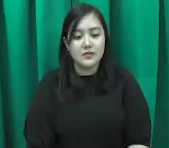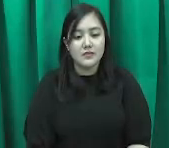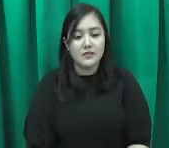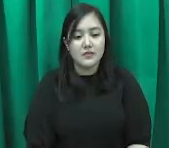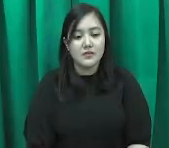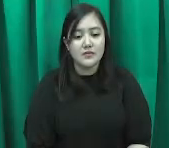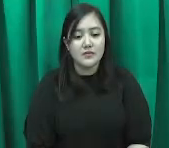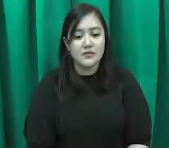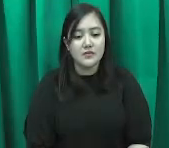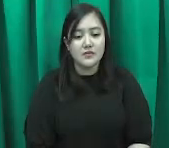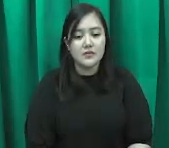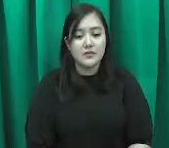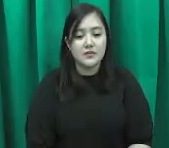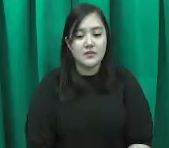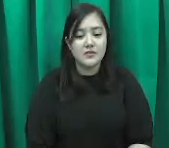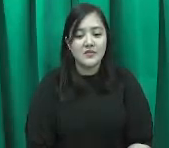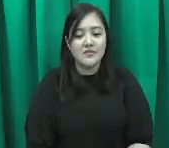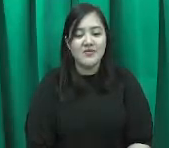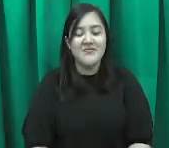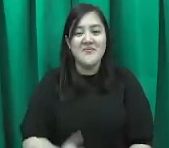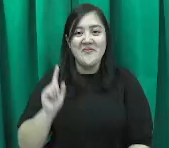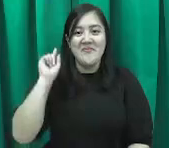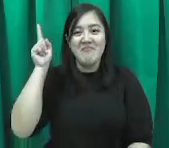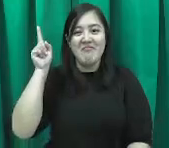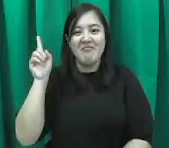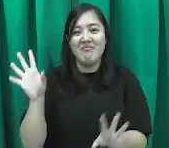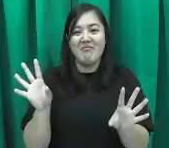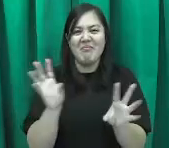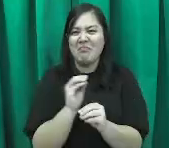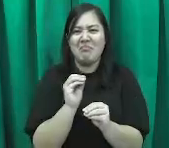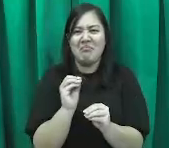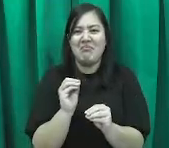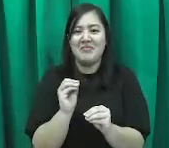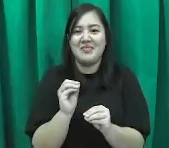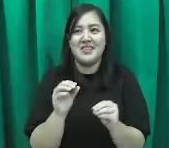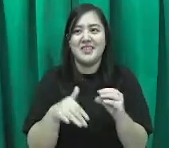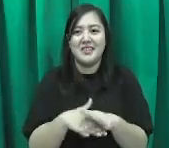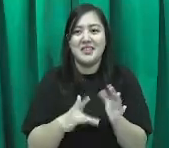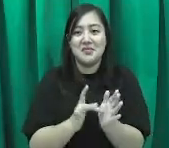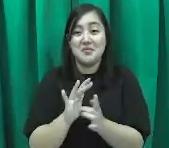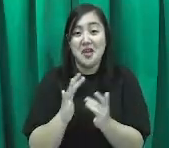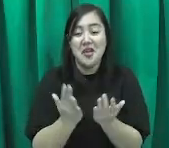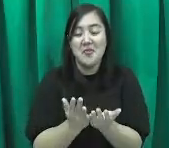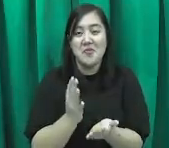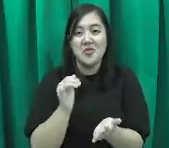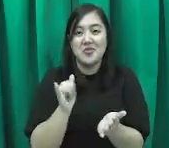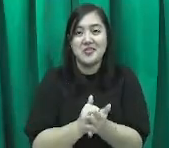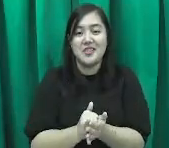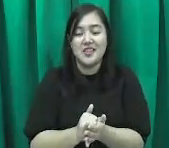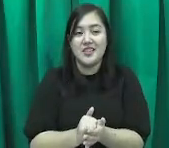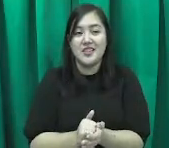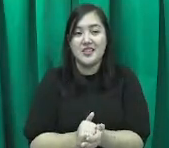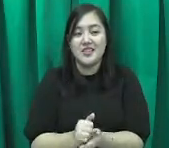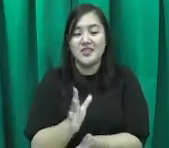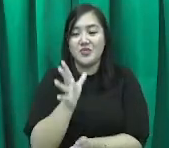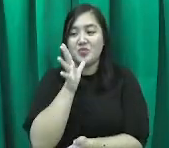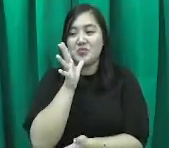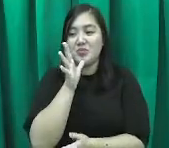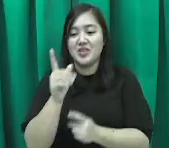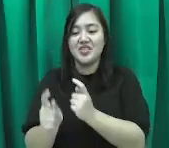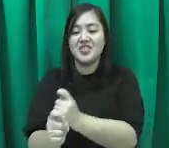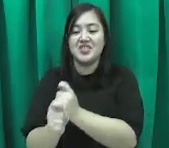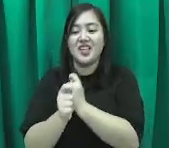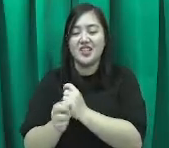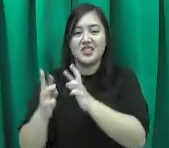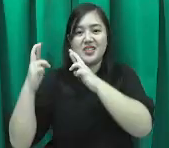mothers. Sa Bible ang pagbida-bida. Yeah. Hindi ko magbida-bida yan. Marami. Yes. At saka ano, yung final decision sa tatay pa rin. Yun. Yes. Yes.